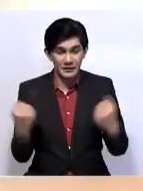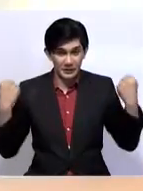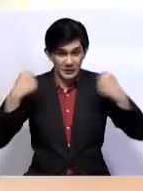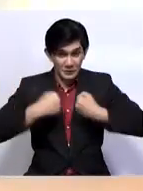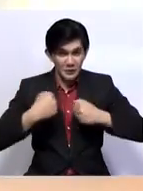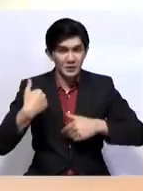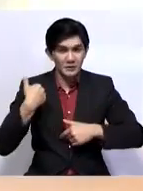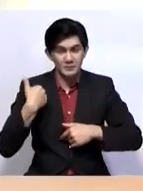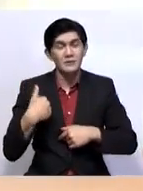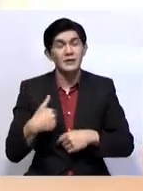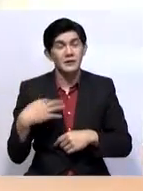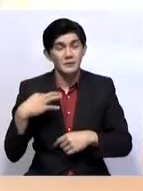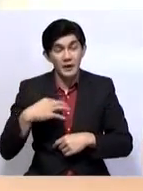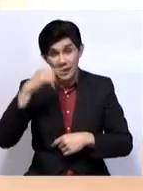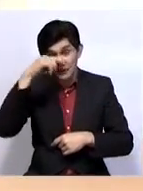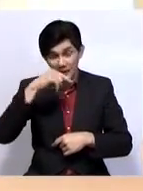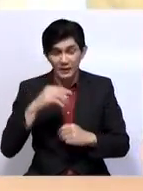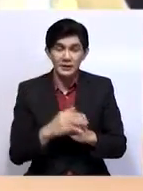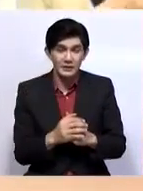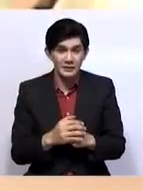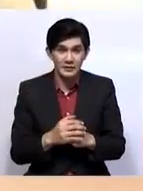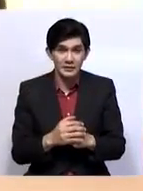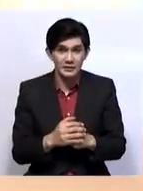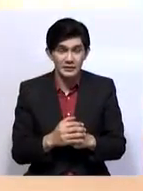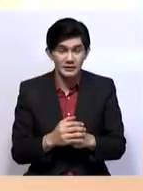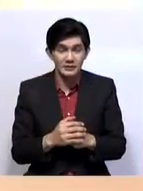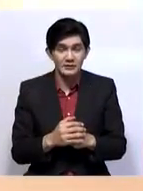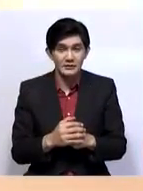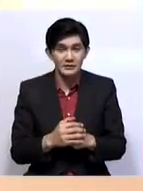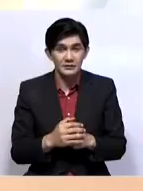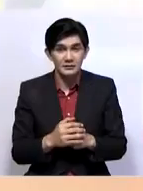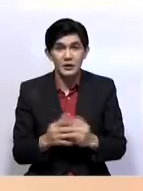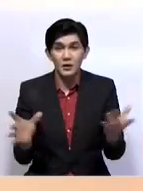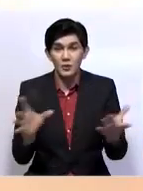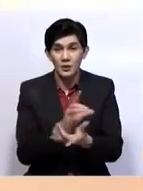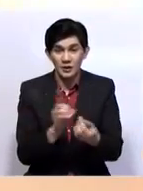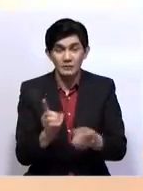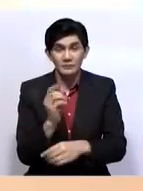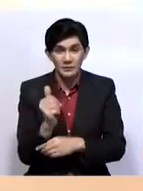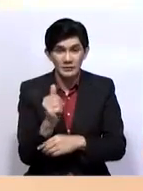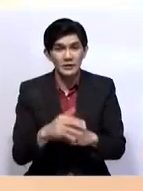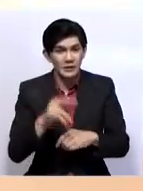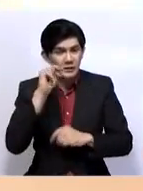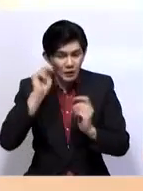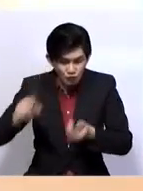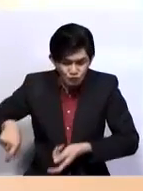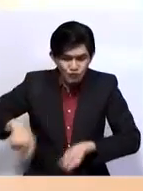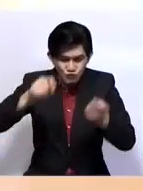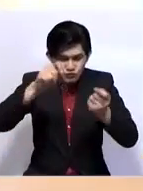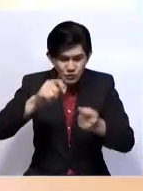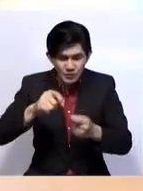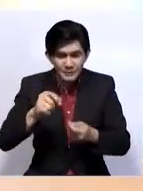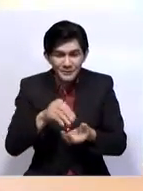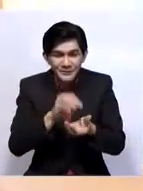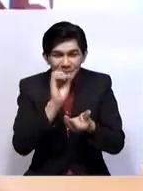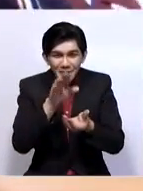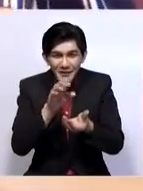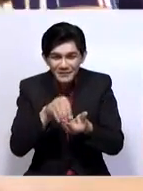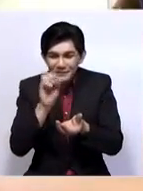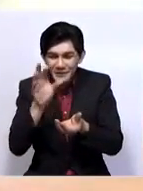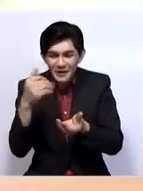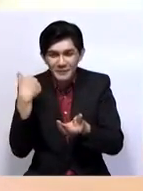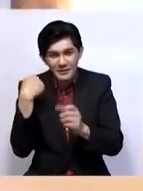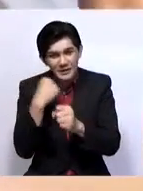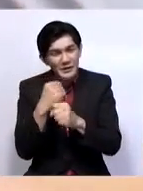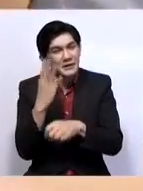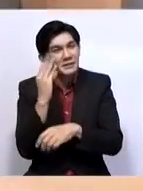งกายชุดไทยนะคะแล้วก็เรื่องของประเพณีอ่ะเขาสาดน้ำอ่ะเขาสาดน้ำได้น่ารักนะแอคชั่นที่เ